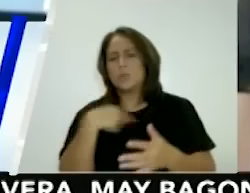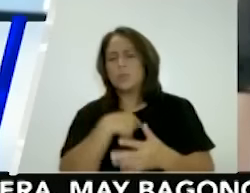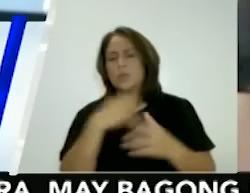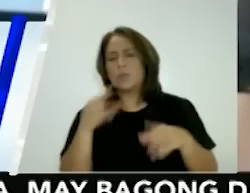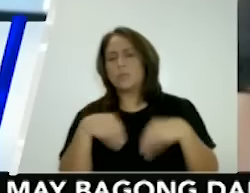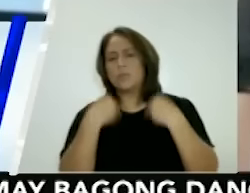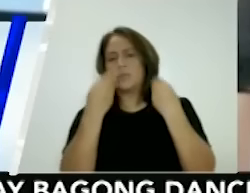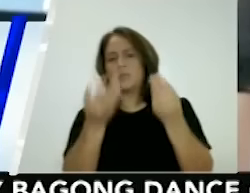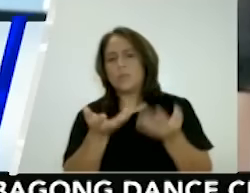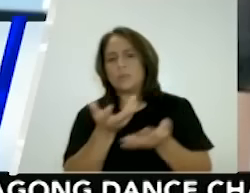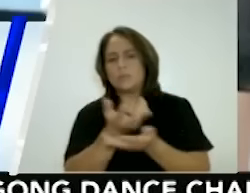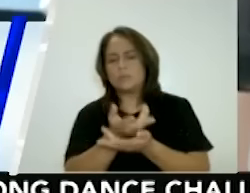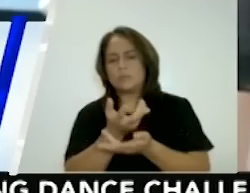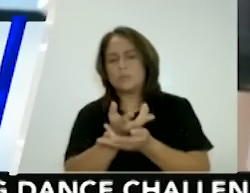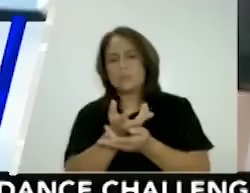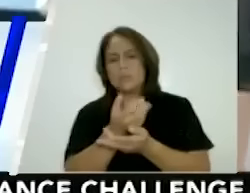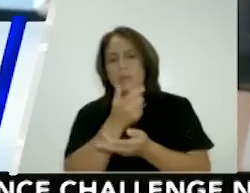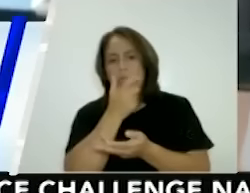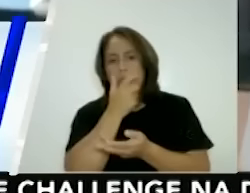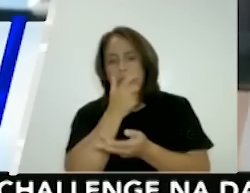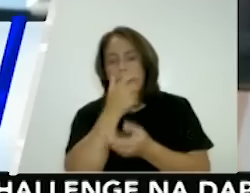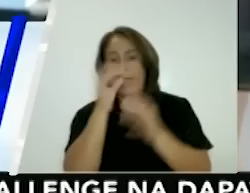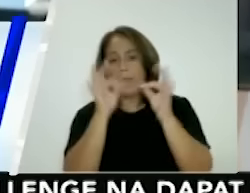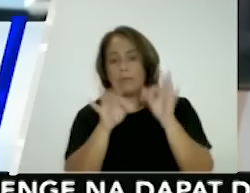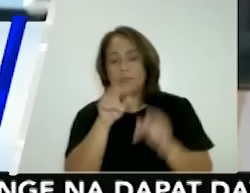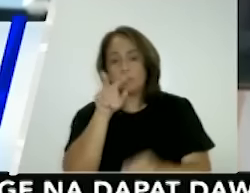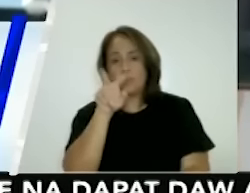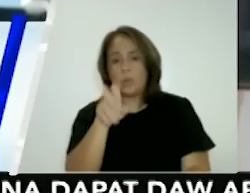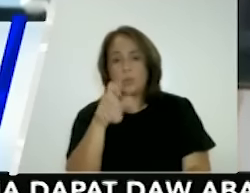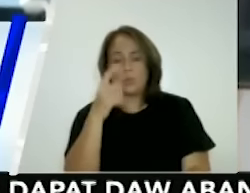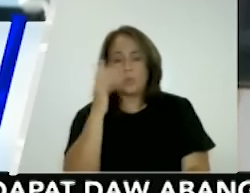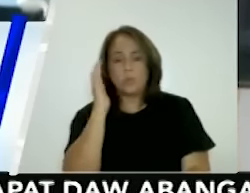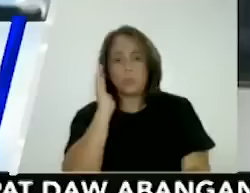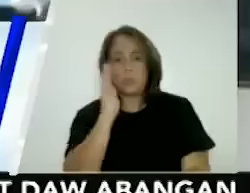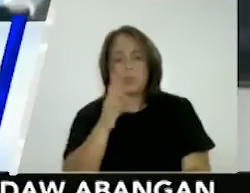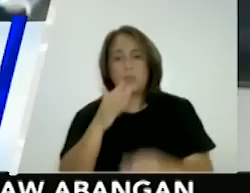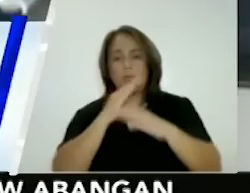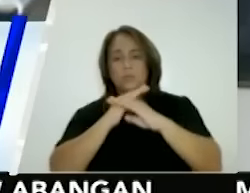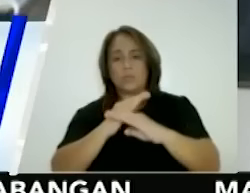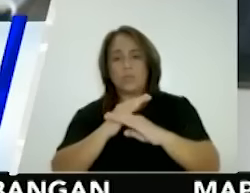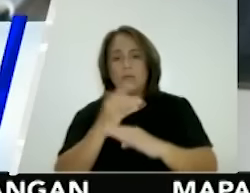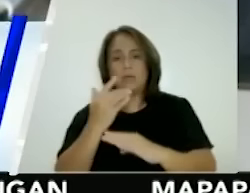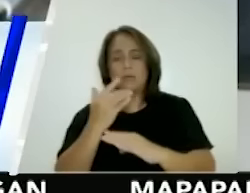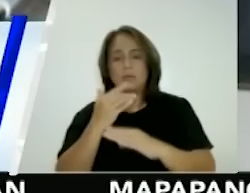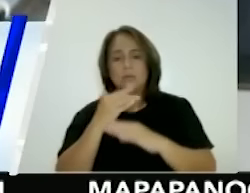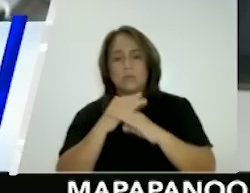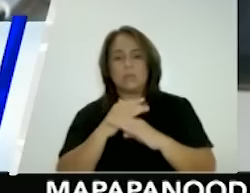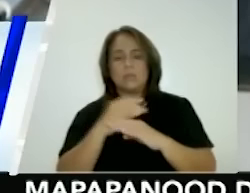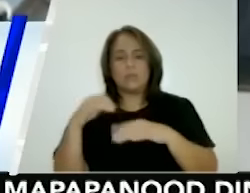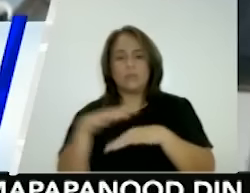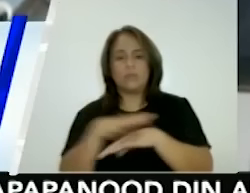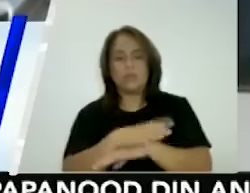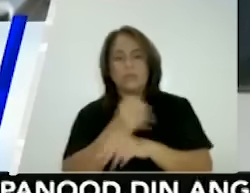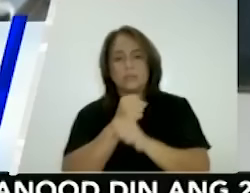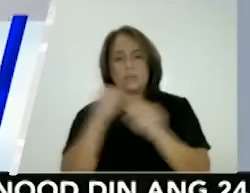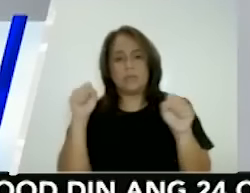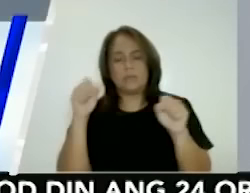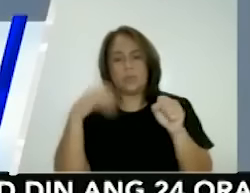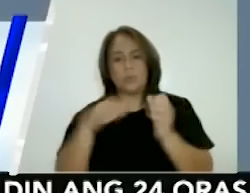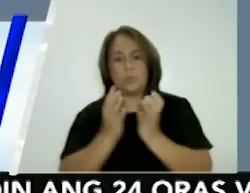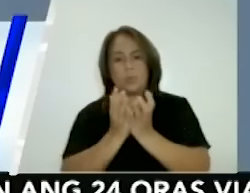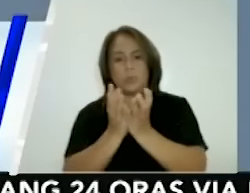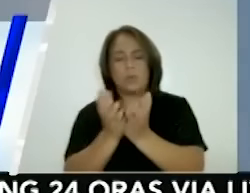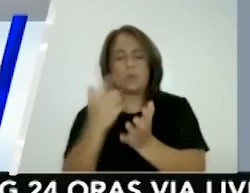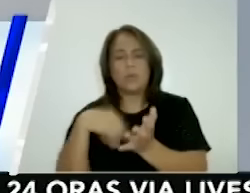radio challenges kapag nakita namin that they will impede or obstruct and especially affect yung safety of navigation ng ating exercise.